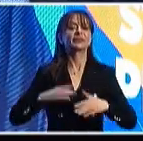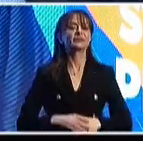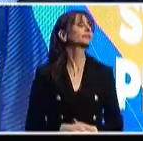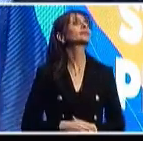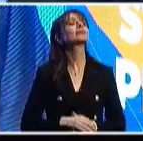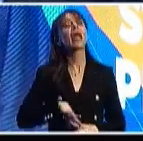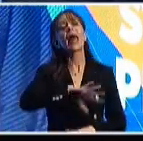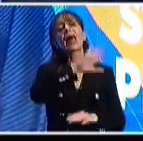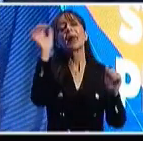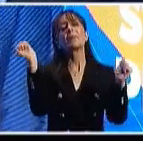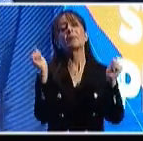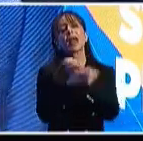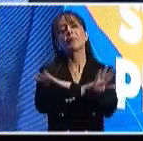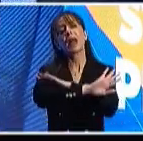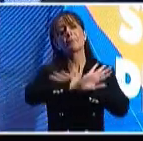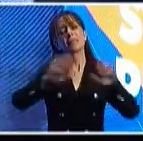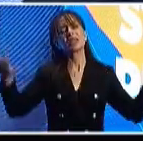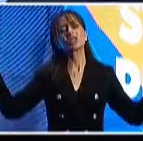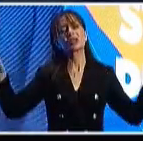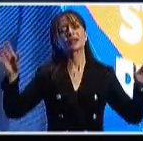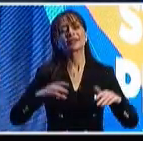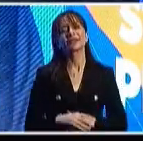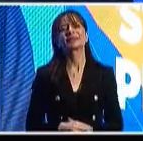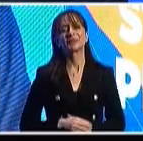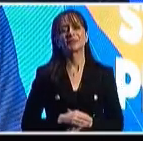hep birlikte bitireceğiz. İşte